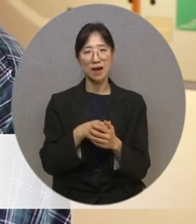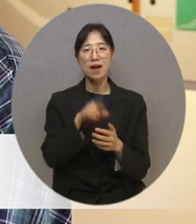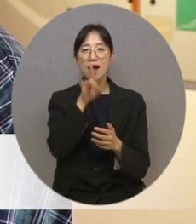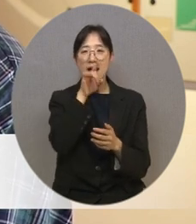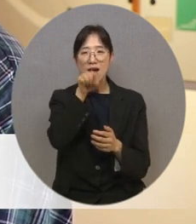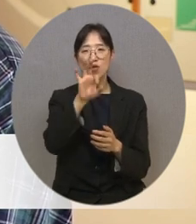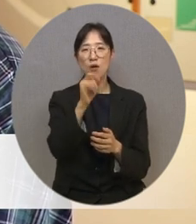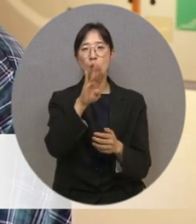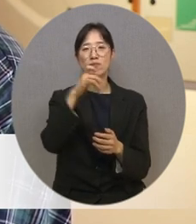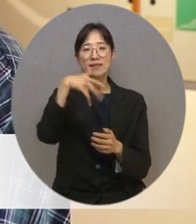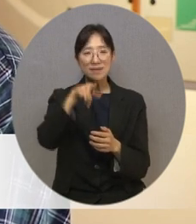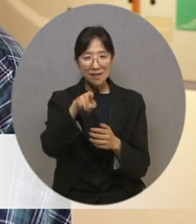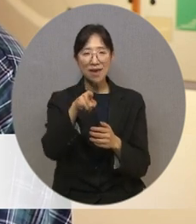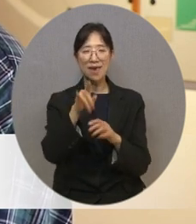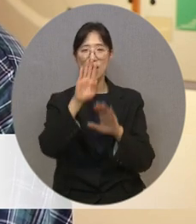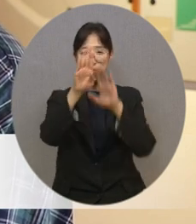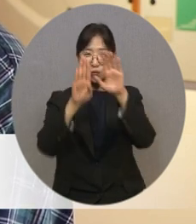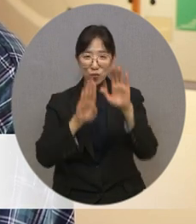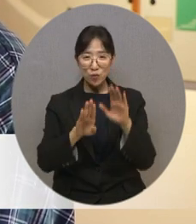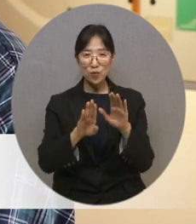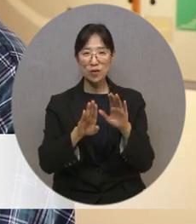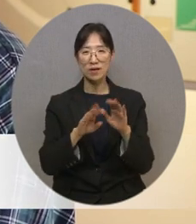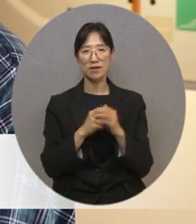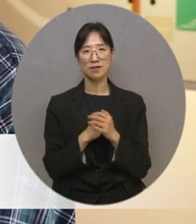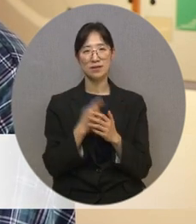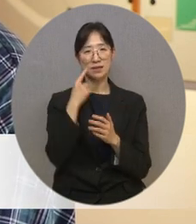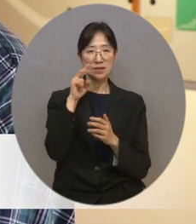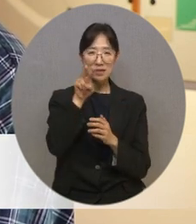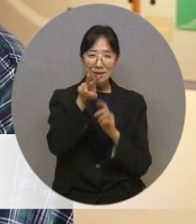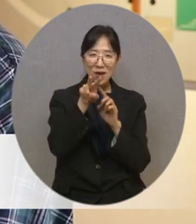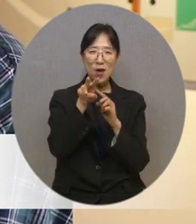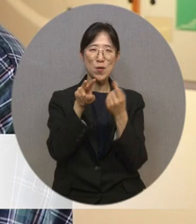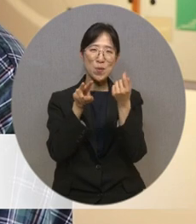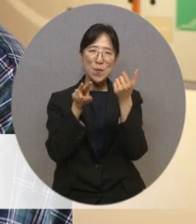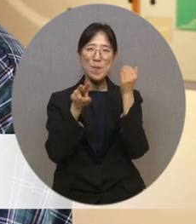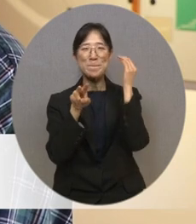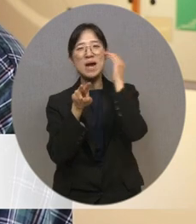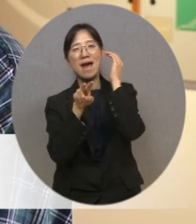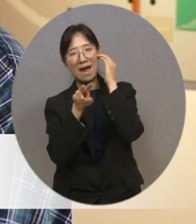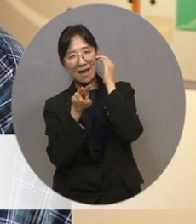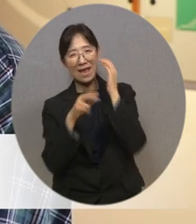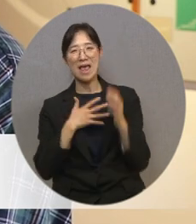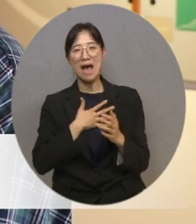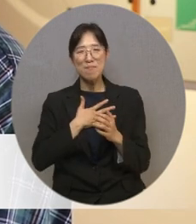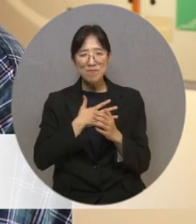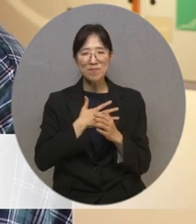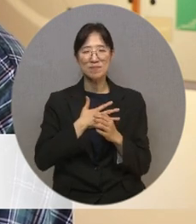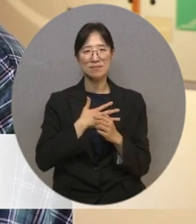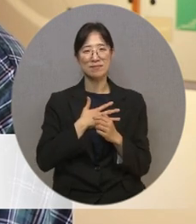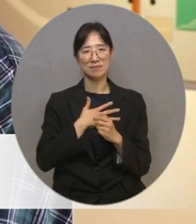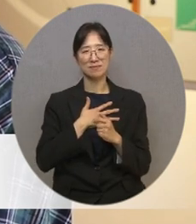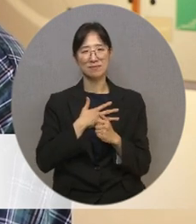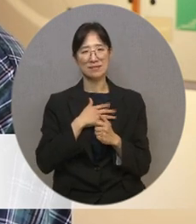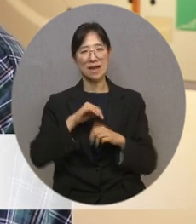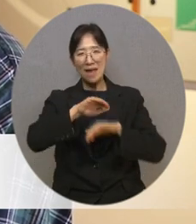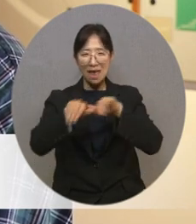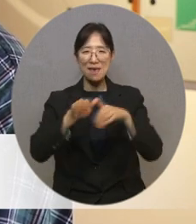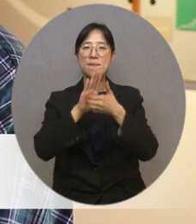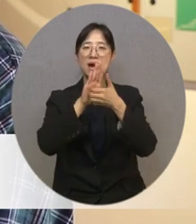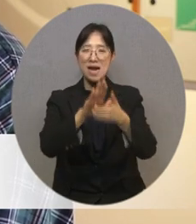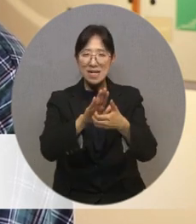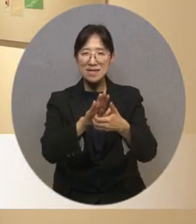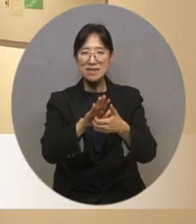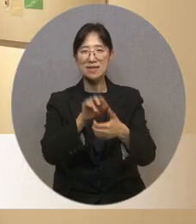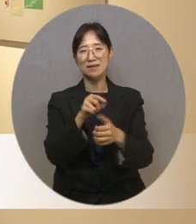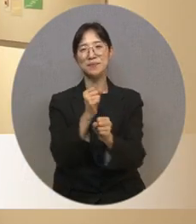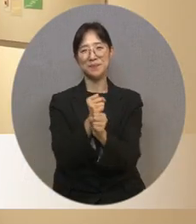가운데 오브제 같은 것들을 조금 두면서 그 시선을 약간 방해해서 감정의 의지의 개입을 좀 막는